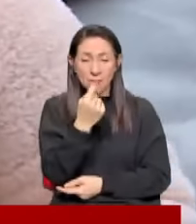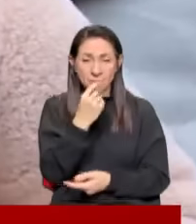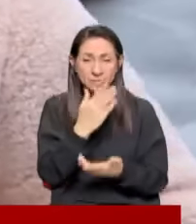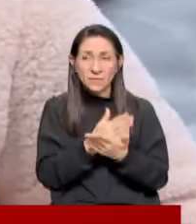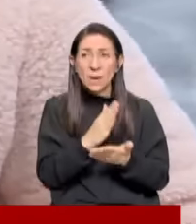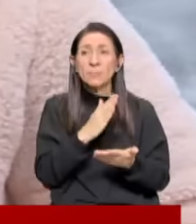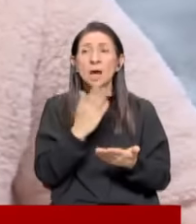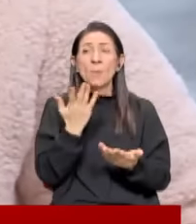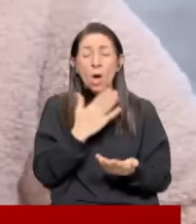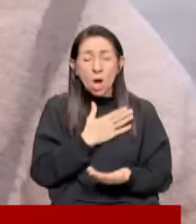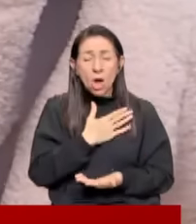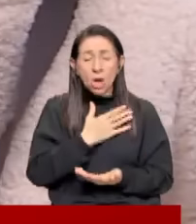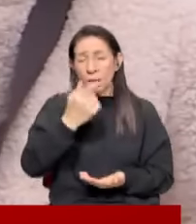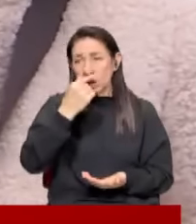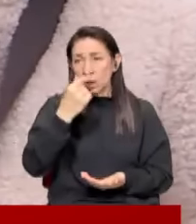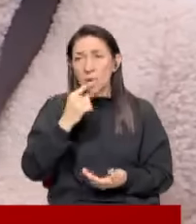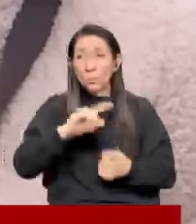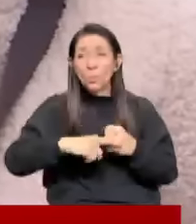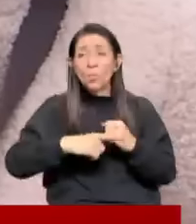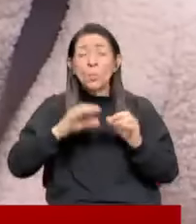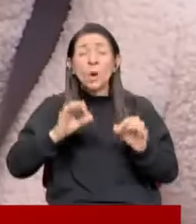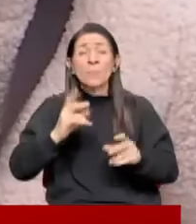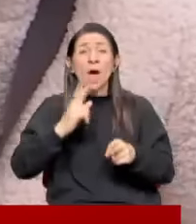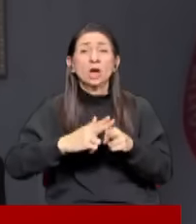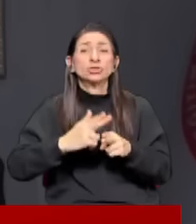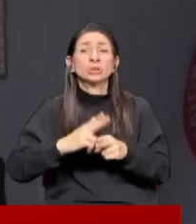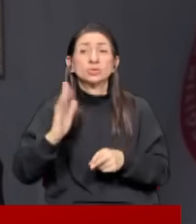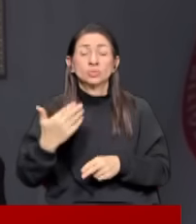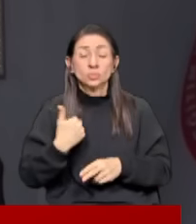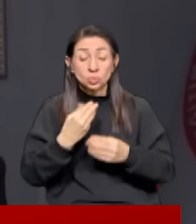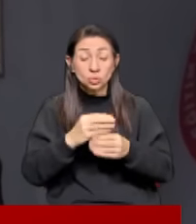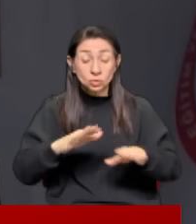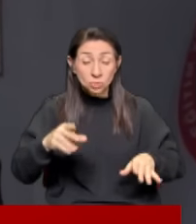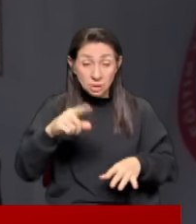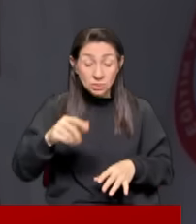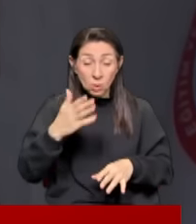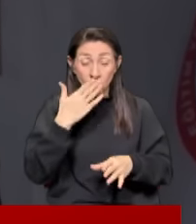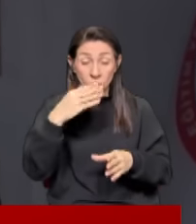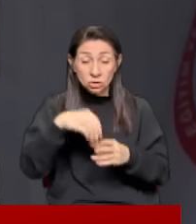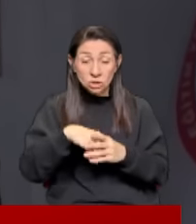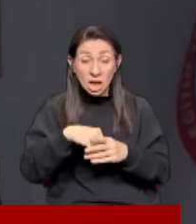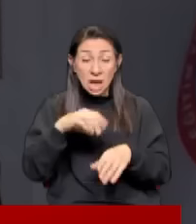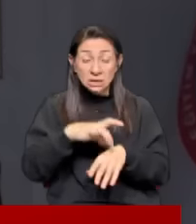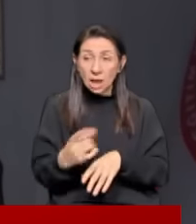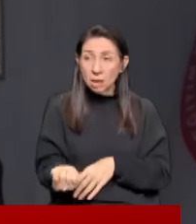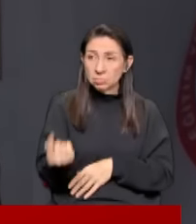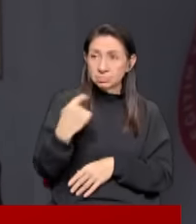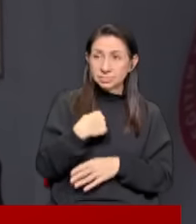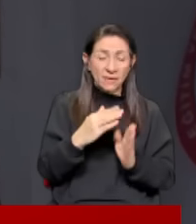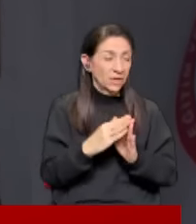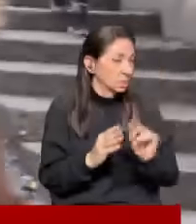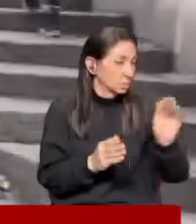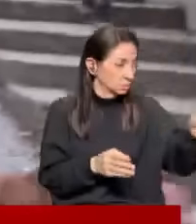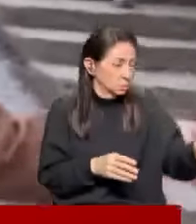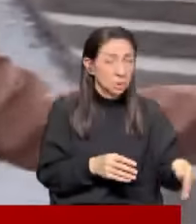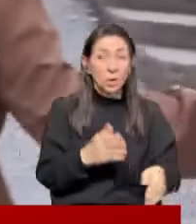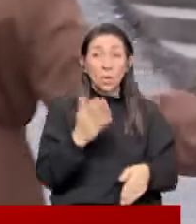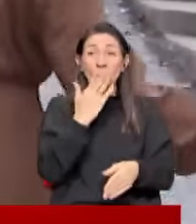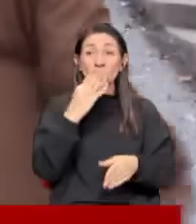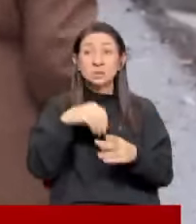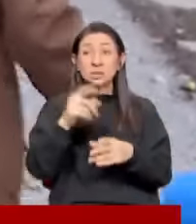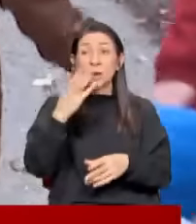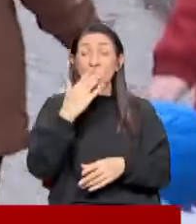geçmeyen öksürüğü var, gribi var. Her hafta mutlaka bir acile gidiyoruz. Çocuklarımız okullardan hastalık kaparak evlerine geliyorlar.